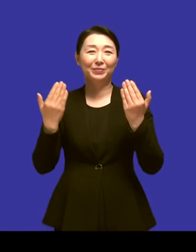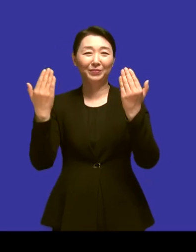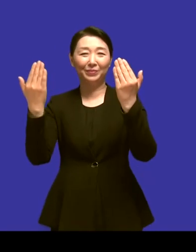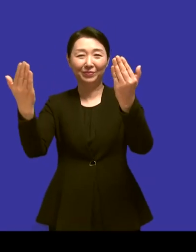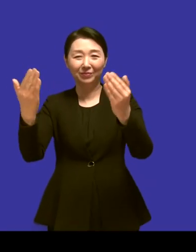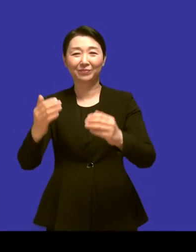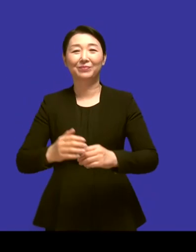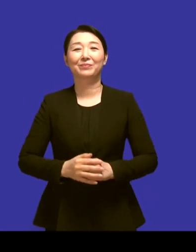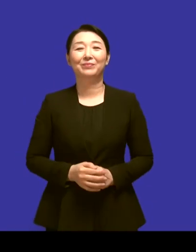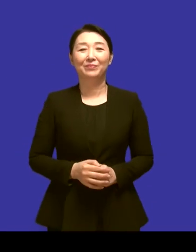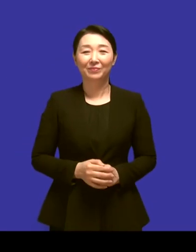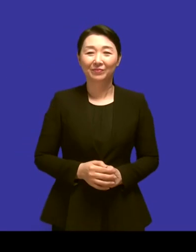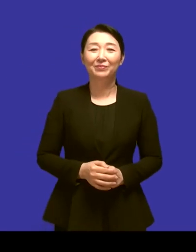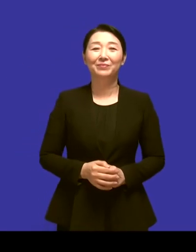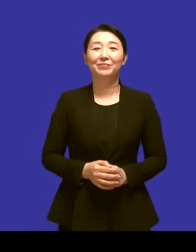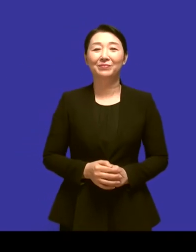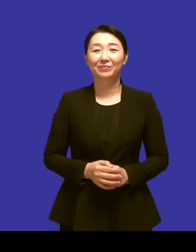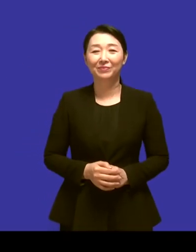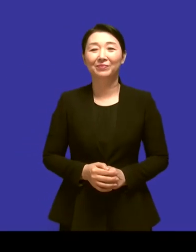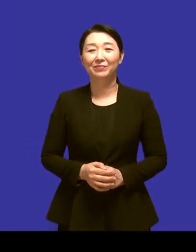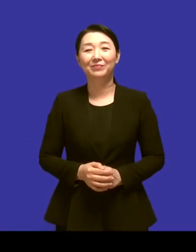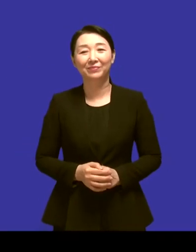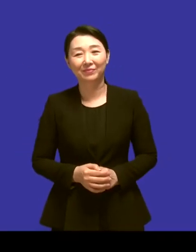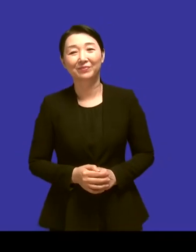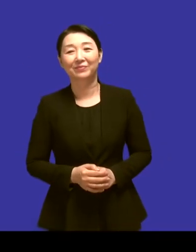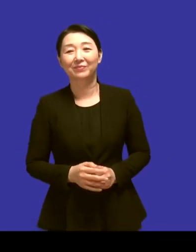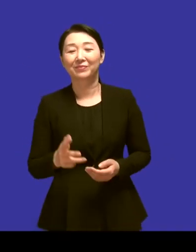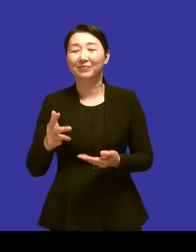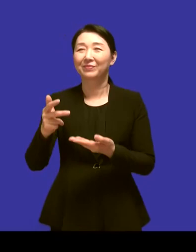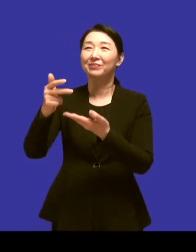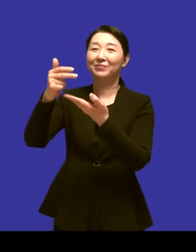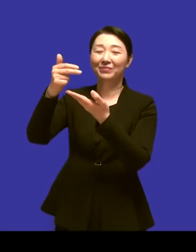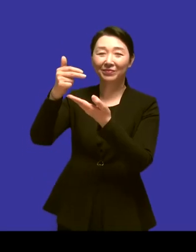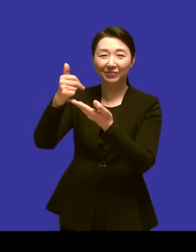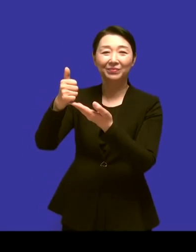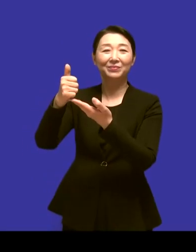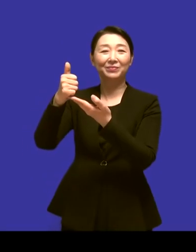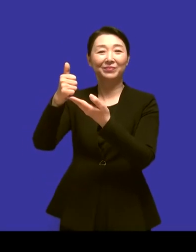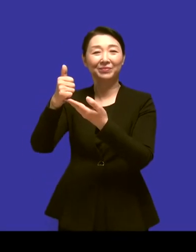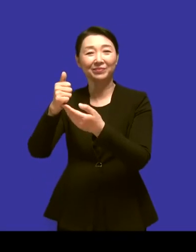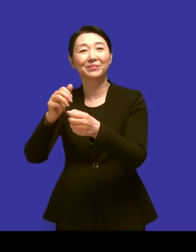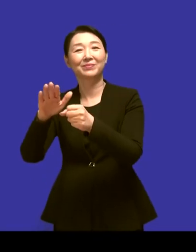고백합니다 예 여기 다 하시죠 주